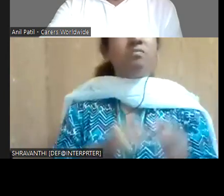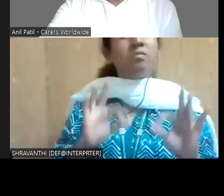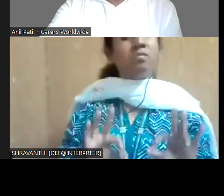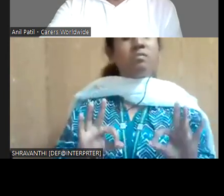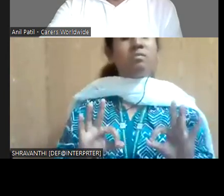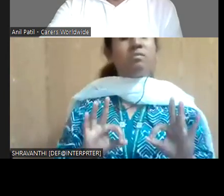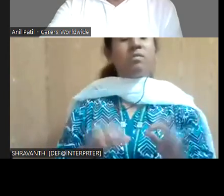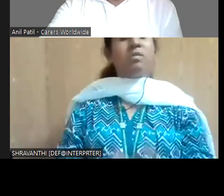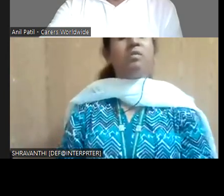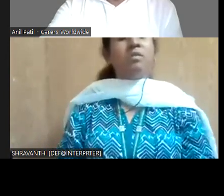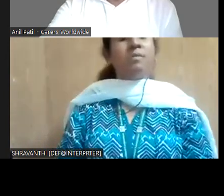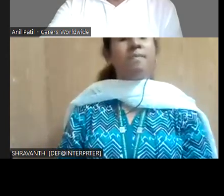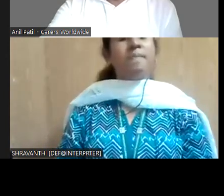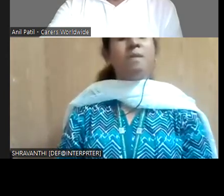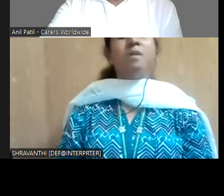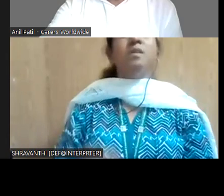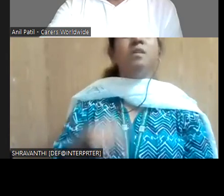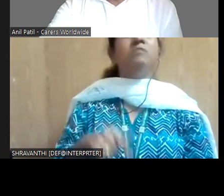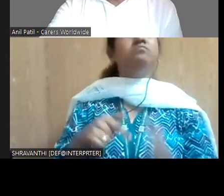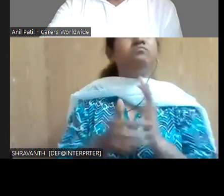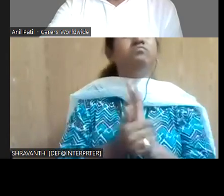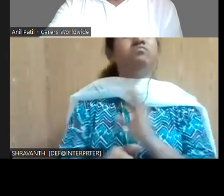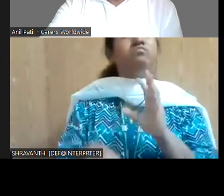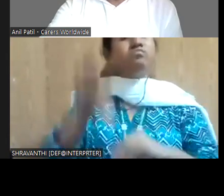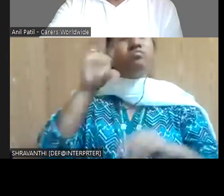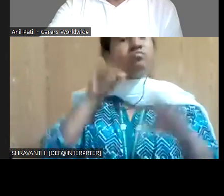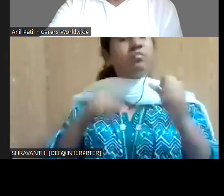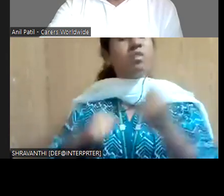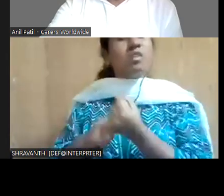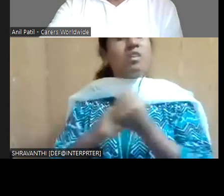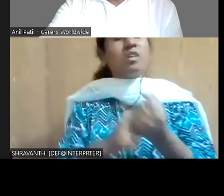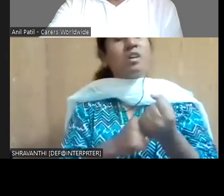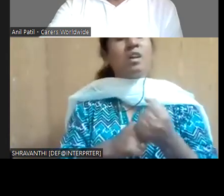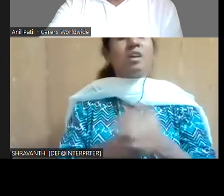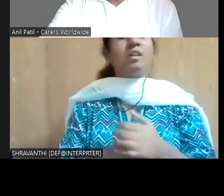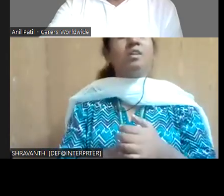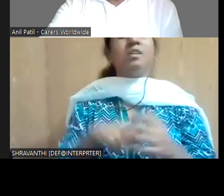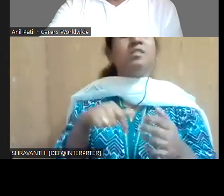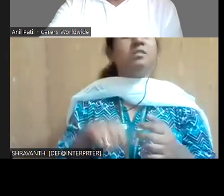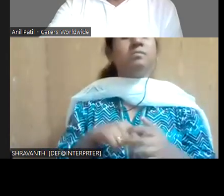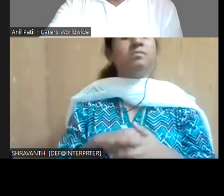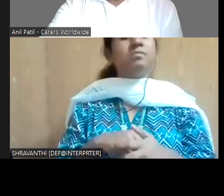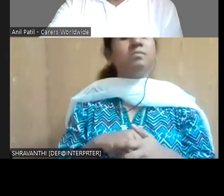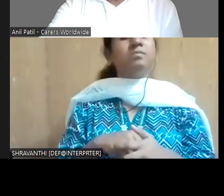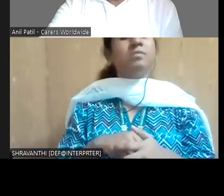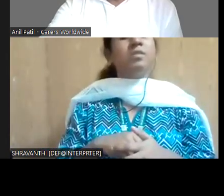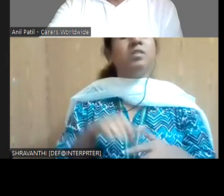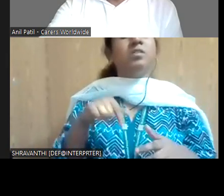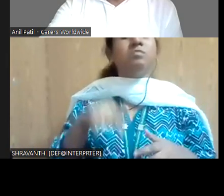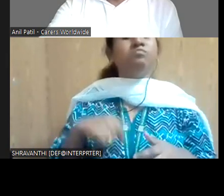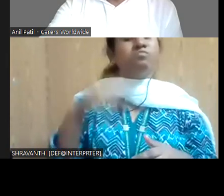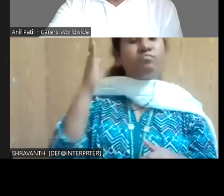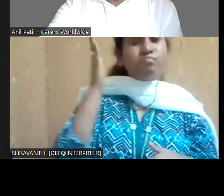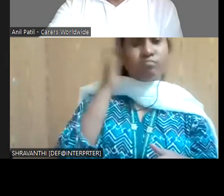है कि आप हमें नॉलेज देते हैं, गाइड करते हैं, वो भी बहुत इम्पोर्टेंट पार्ट है क्योंकि आज मैं जानती हूँ कि मेरे